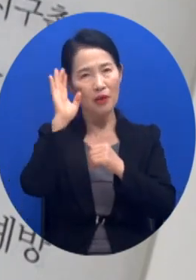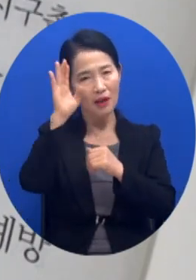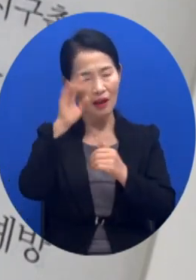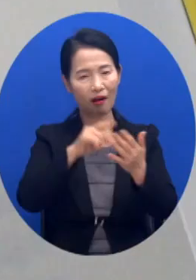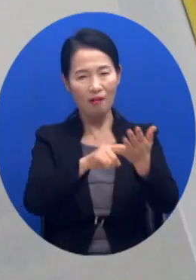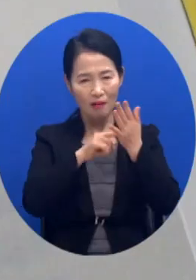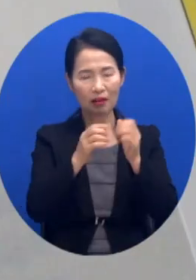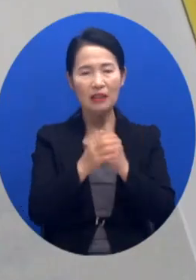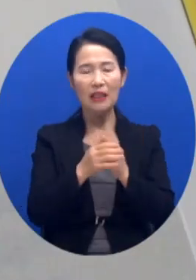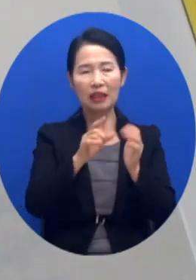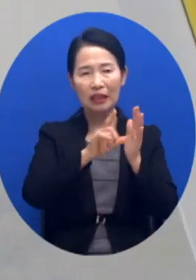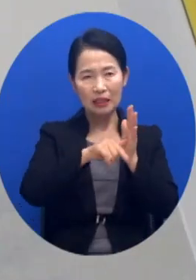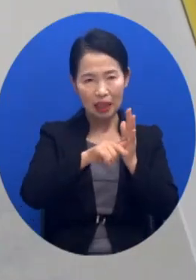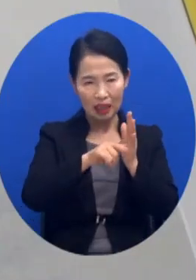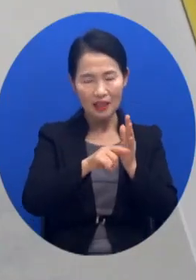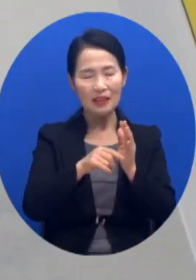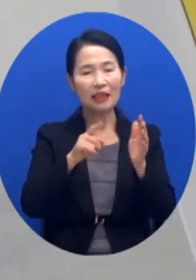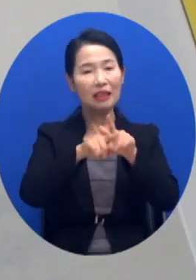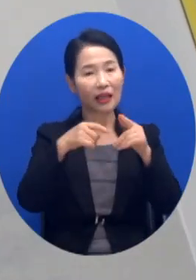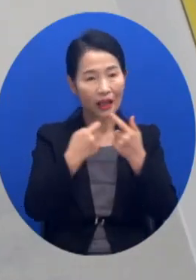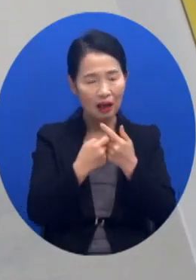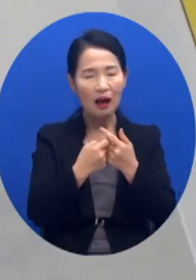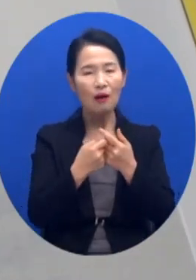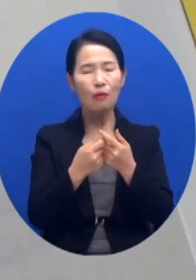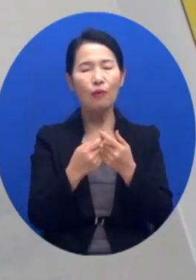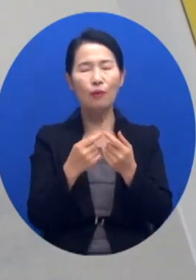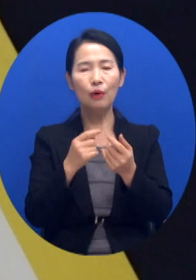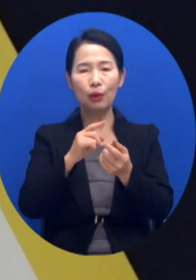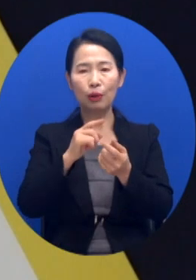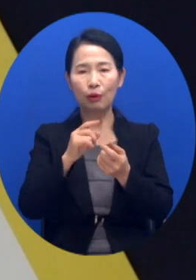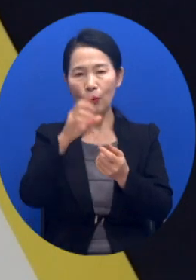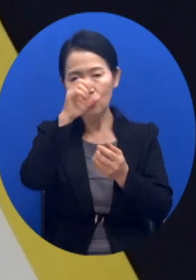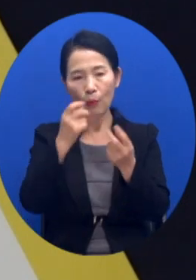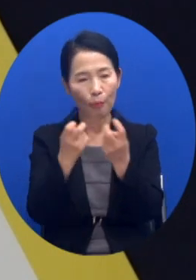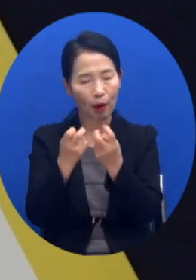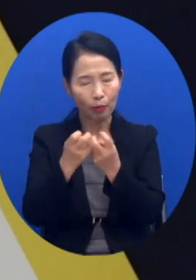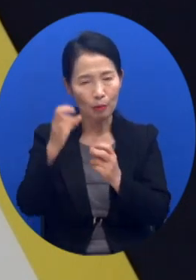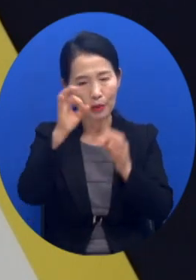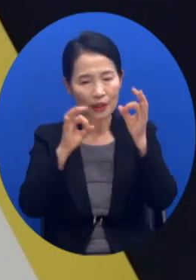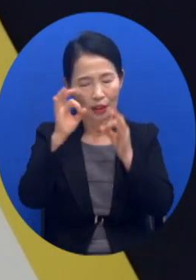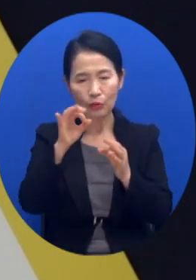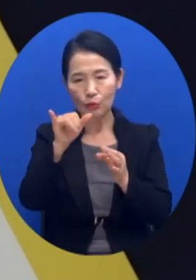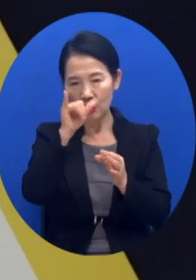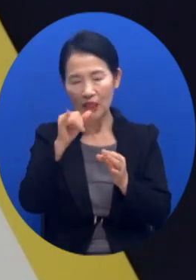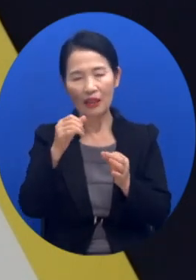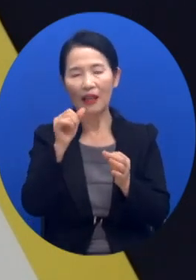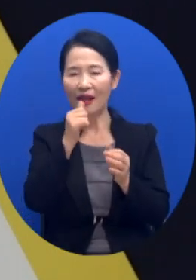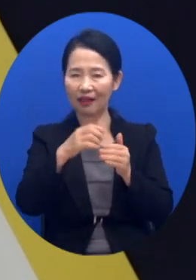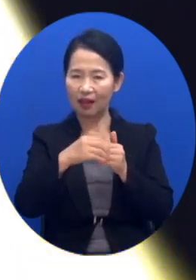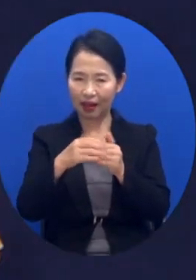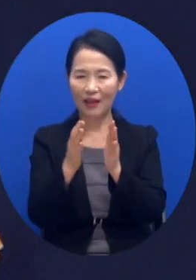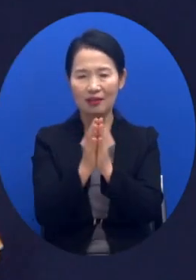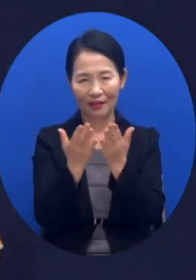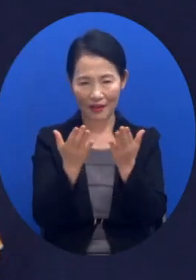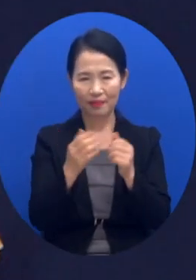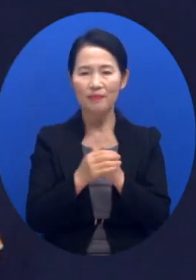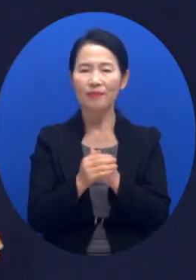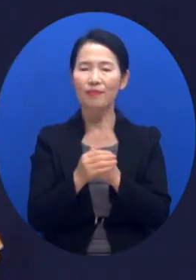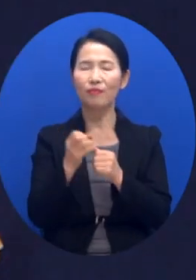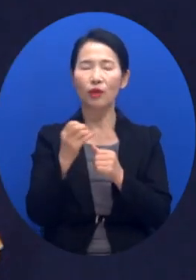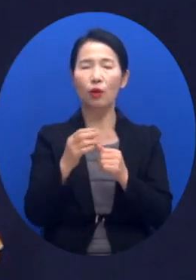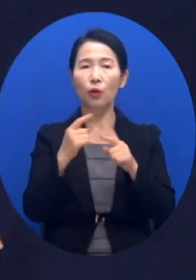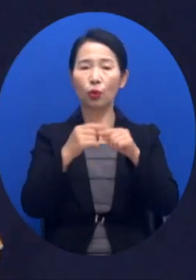변화를 이해하고 대응하려는 목회자와 신앙인에게 읽어볼 만한 미래교회 안내서가 될 전망입니다. 교회 독서